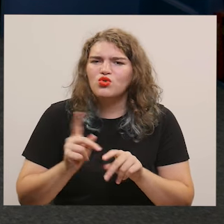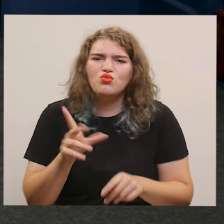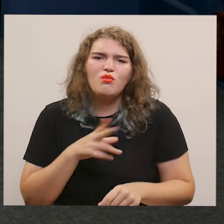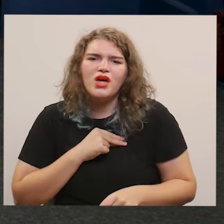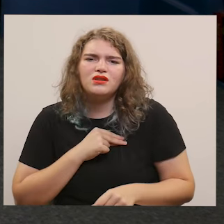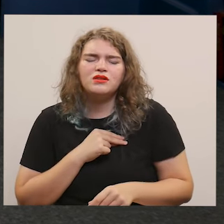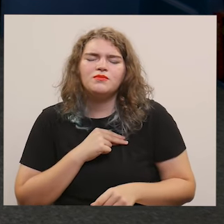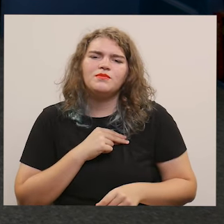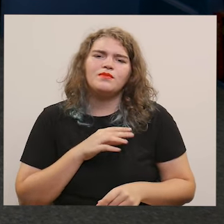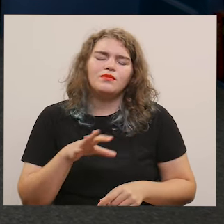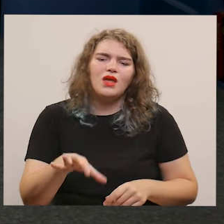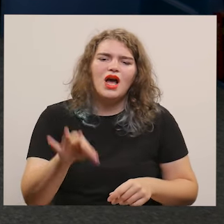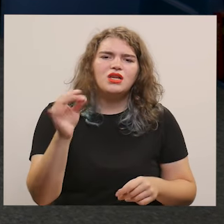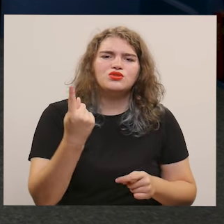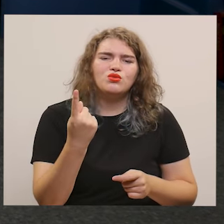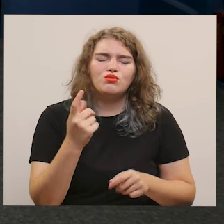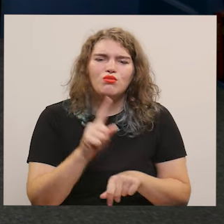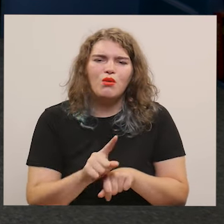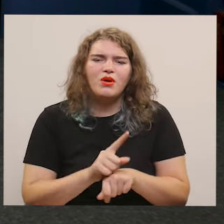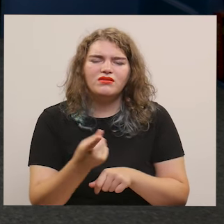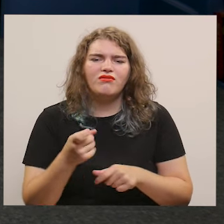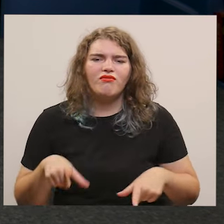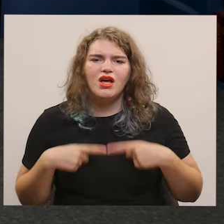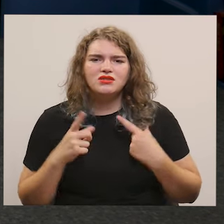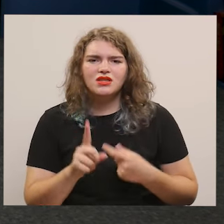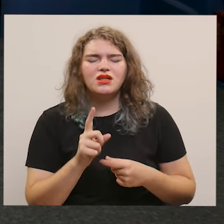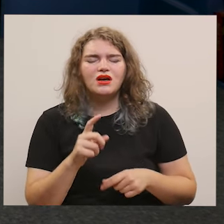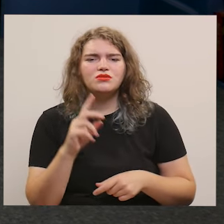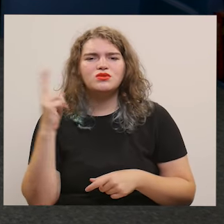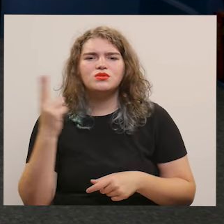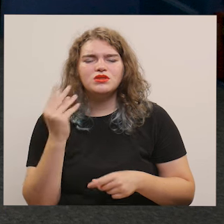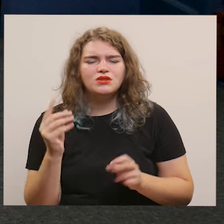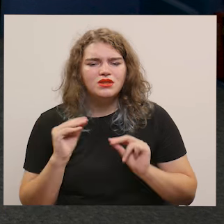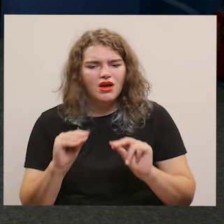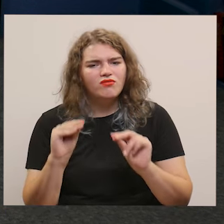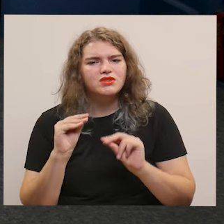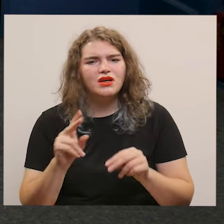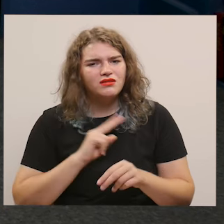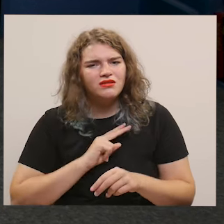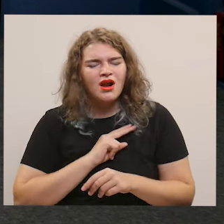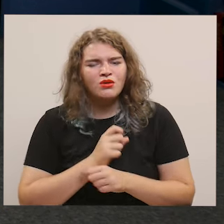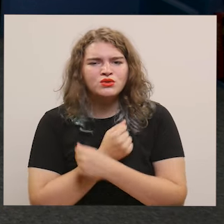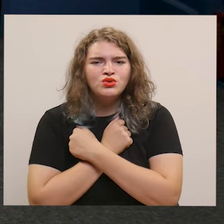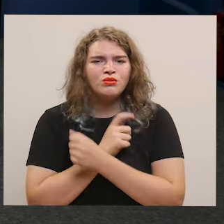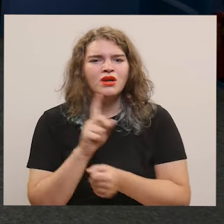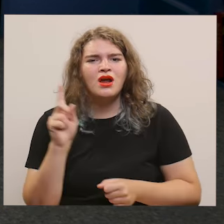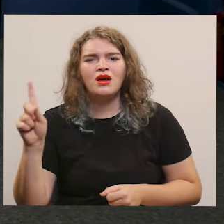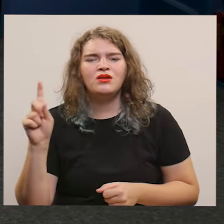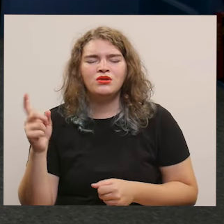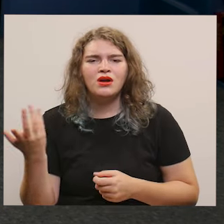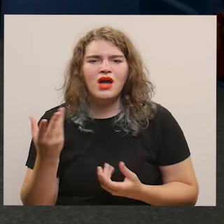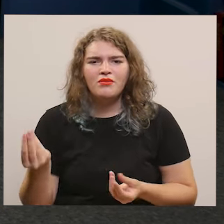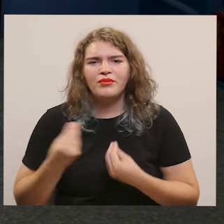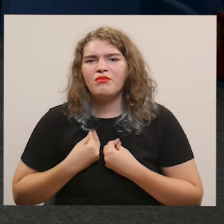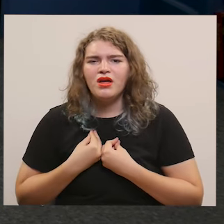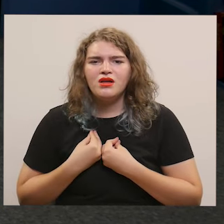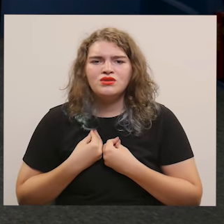Pescuiește-mi din viața ta un moment în care Dumnezeu te-a învățat că dragostea pe care o